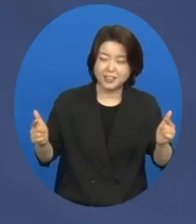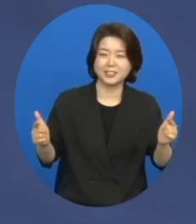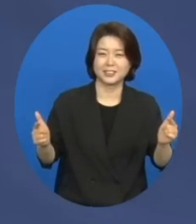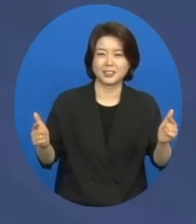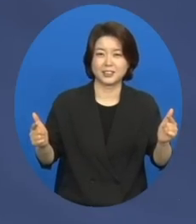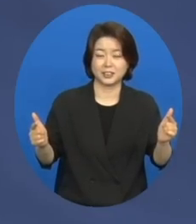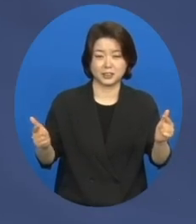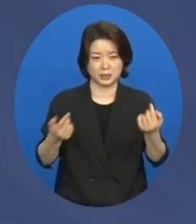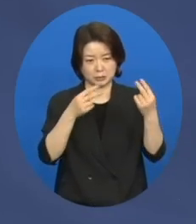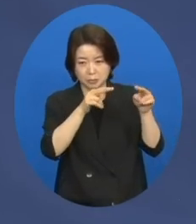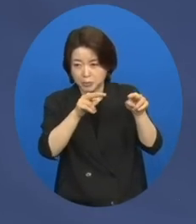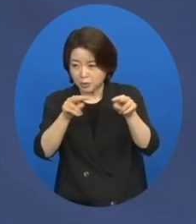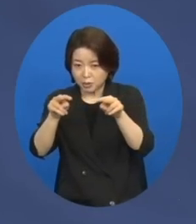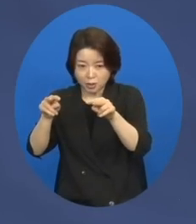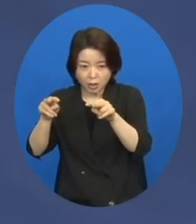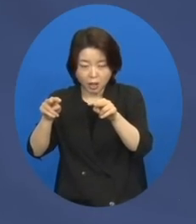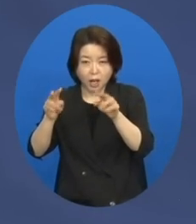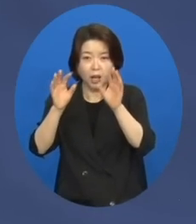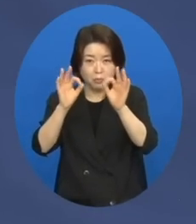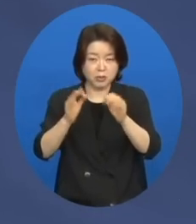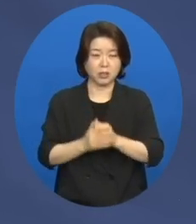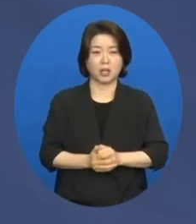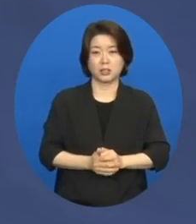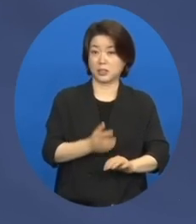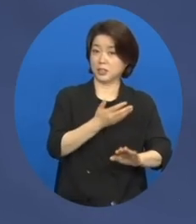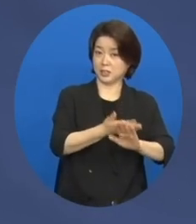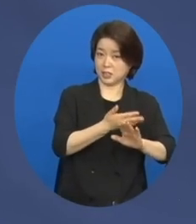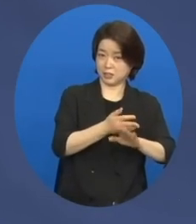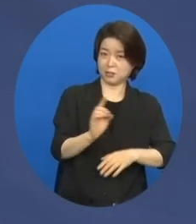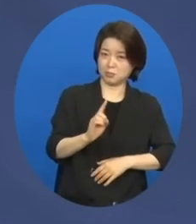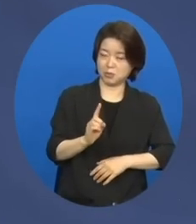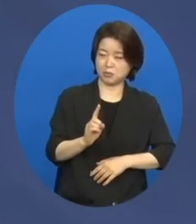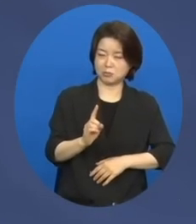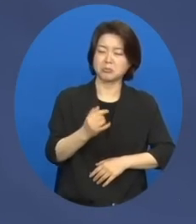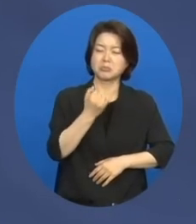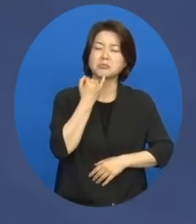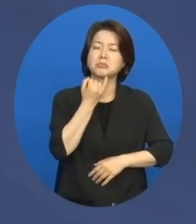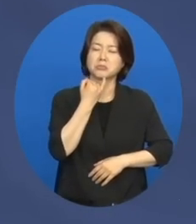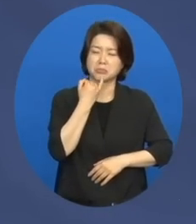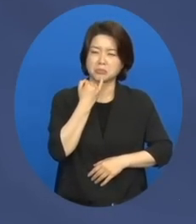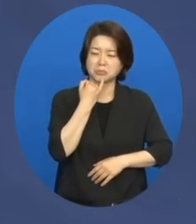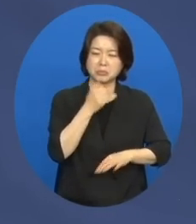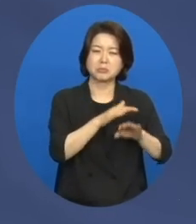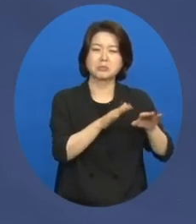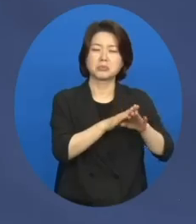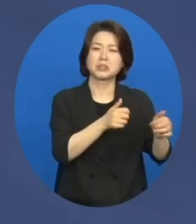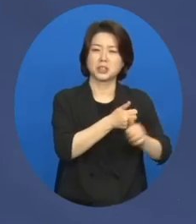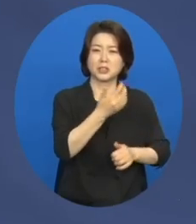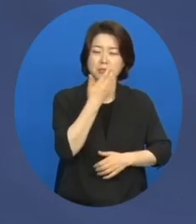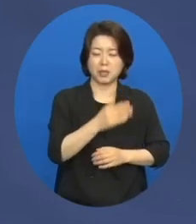쭉 보는 중에요. 다른 건요, 그래도 어지간히 넘어설 수가 있어요. 근데